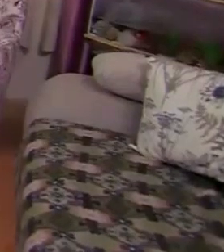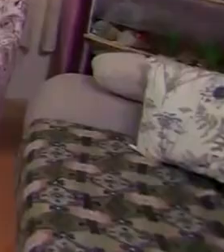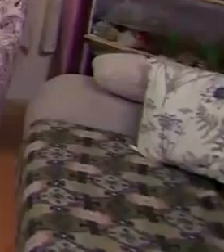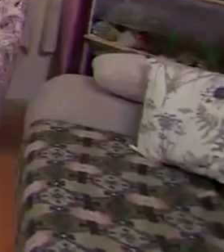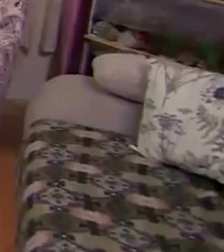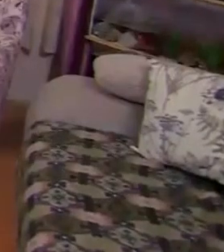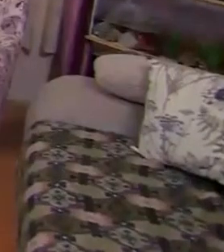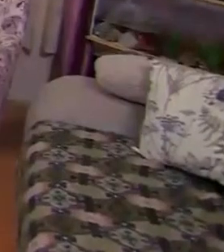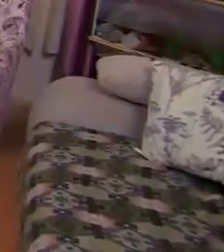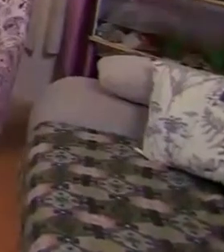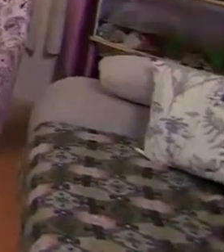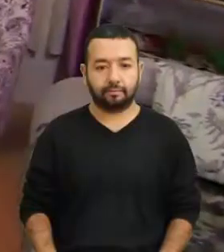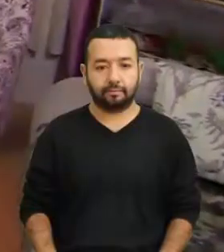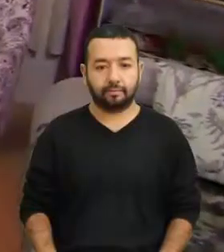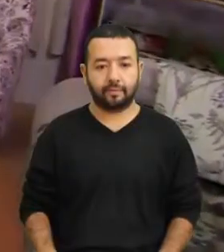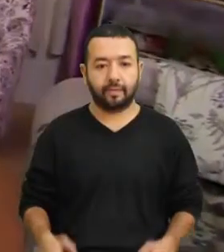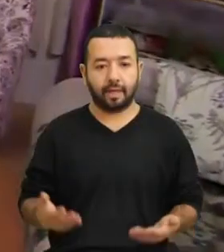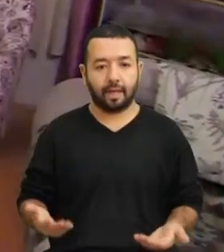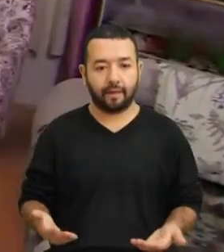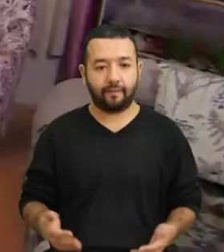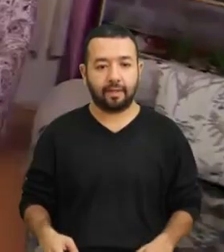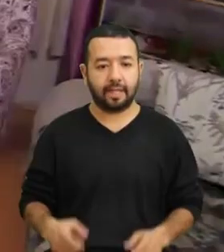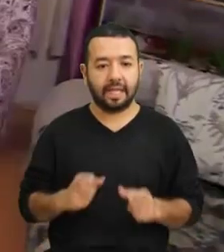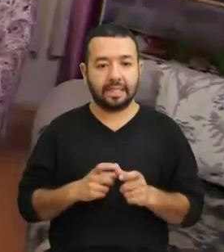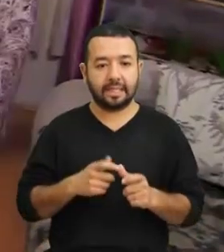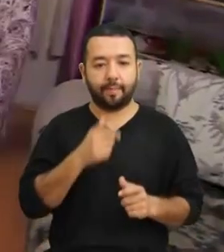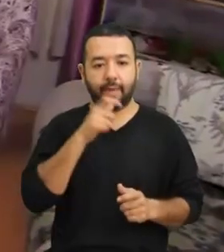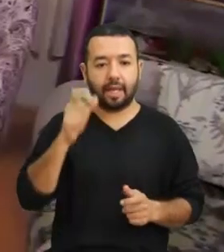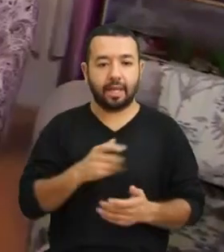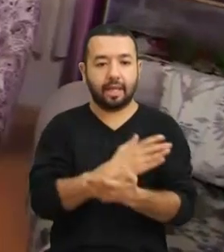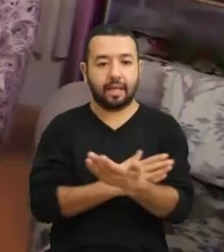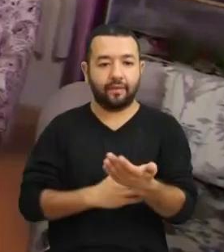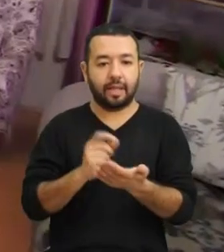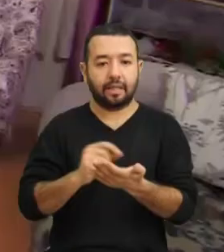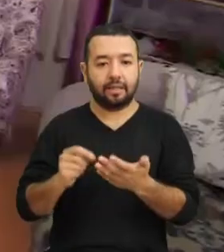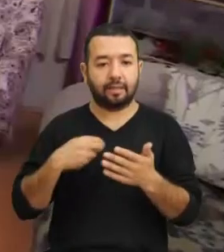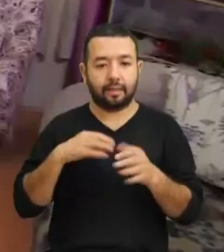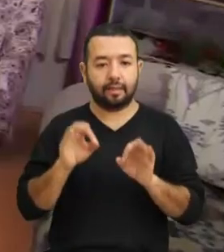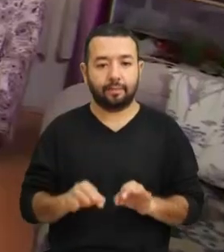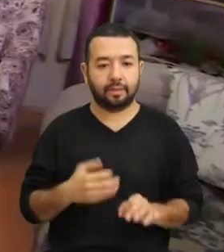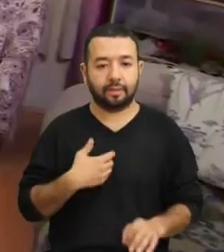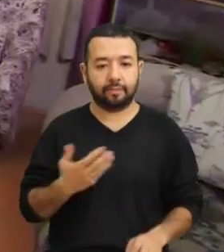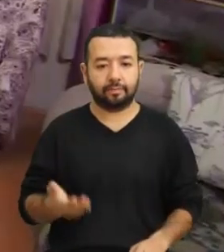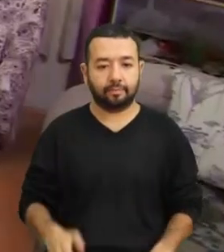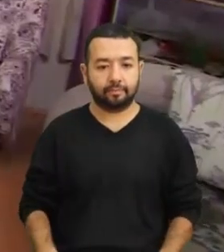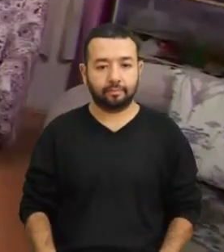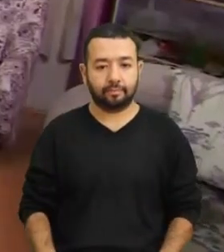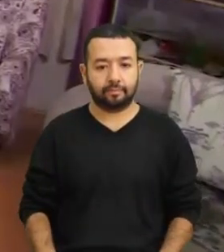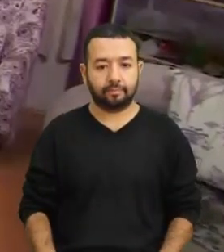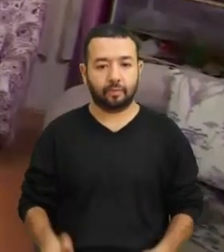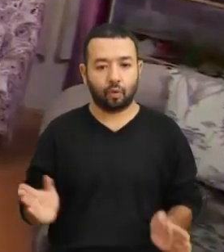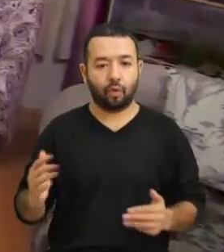Şükrü müştemilata geldi. Evet, Zarp Bey'in davetiyelerini yazabilirim artık.